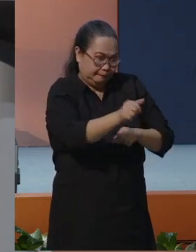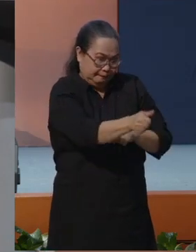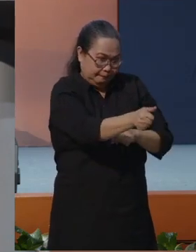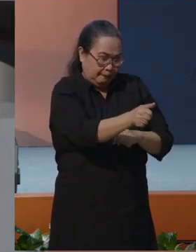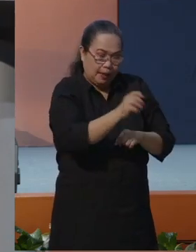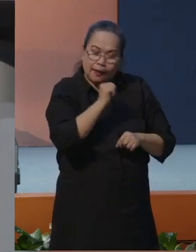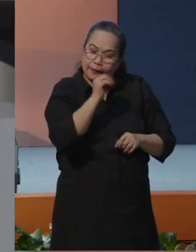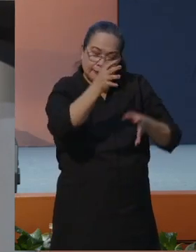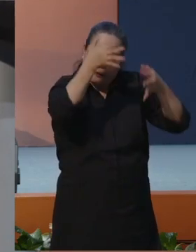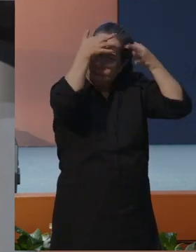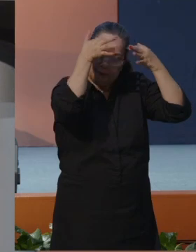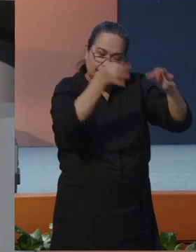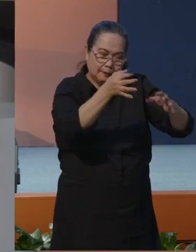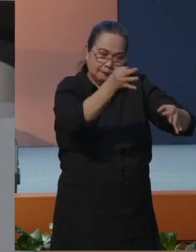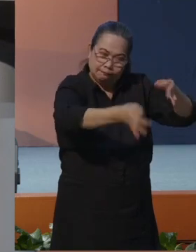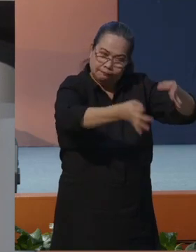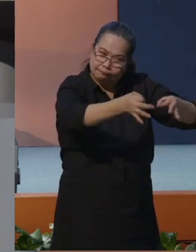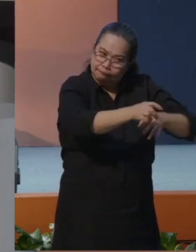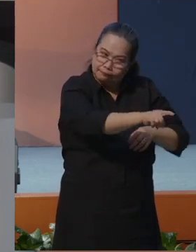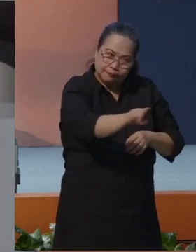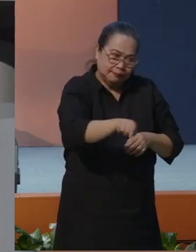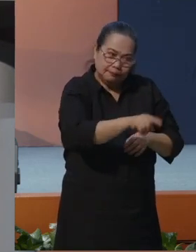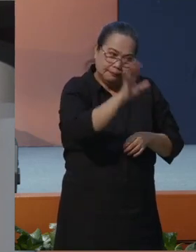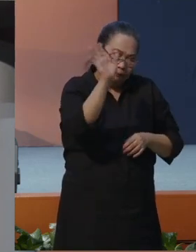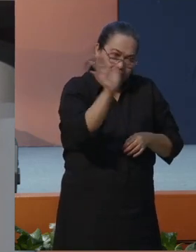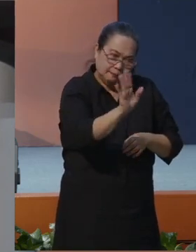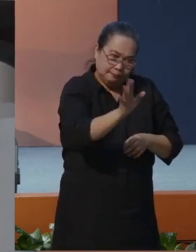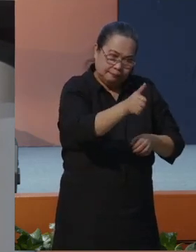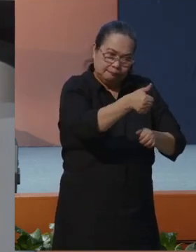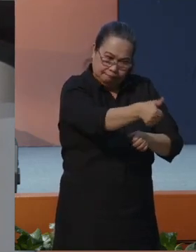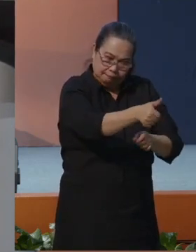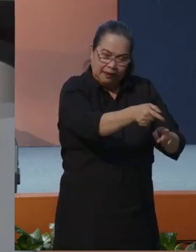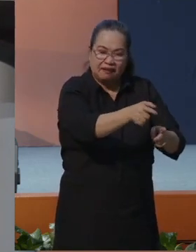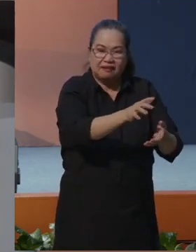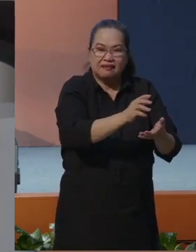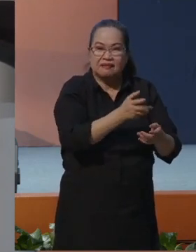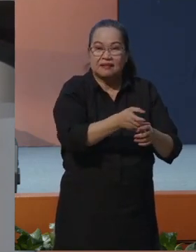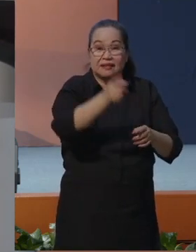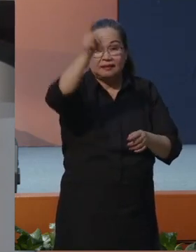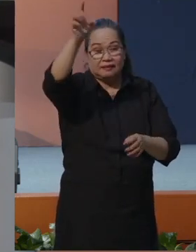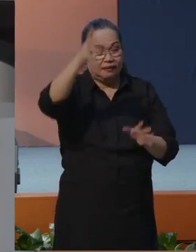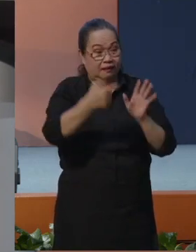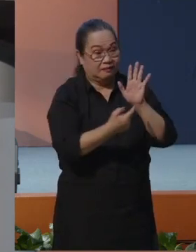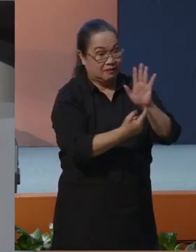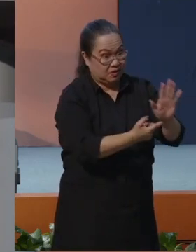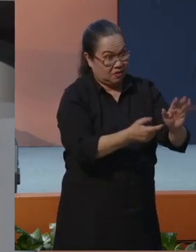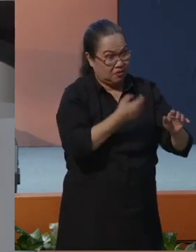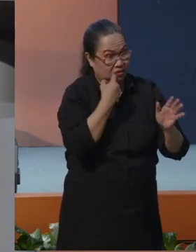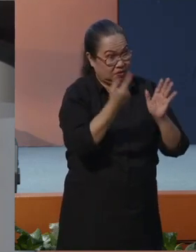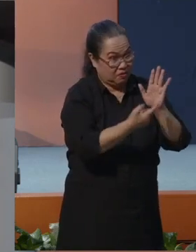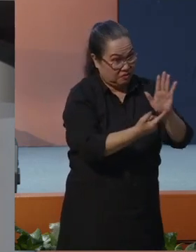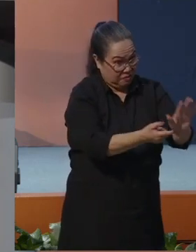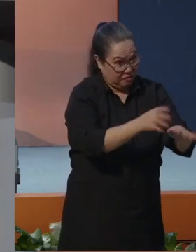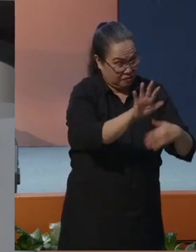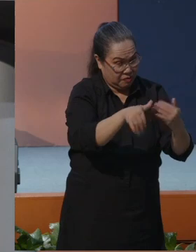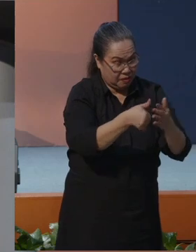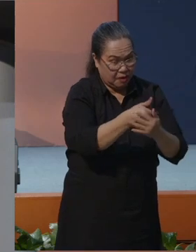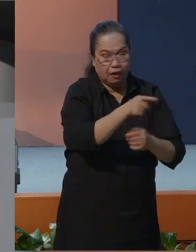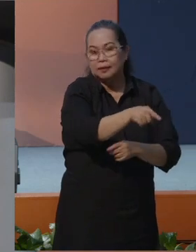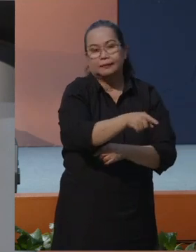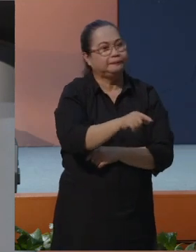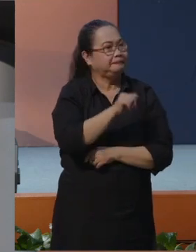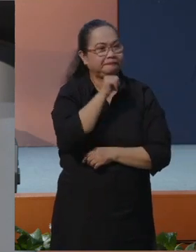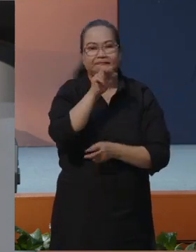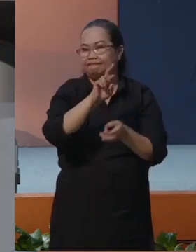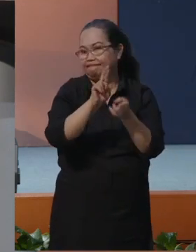sila hinatulan, hindi sila hinusgahan, nagpakita sa kanila ang Diyos, nagpamalas ang Diyos sa kanyang